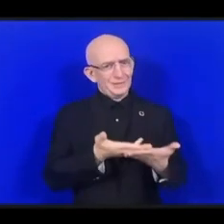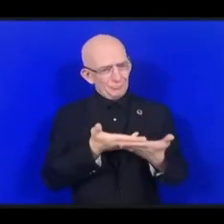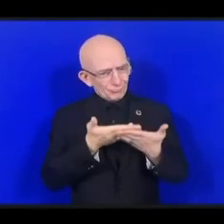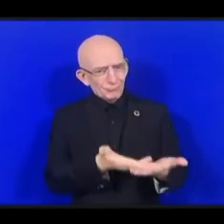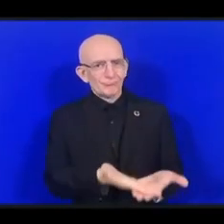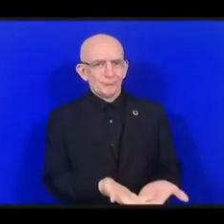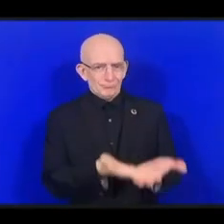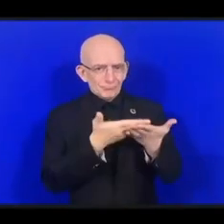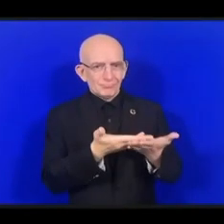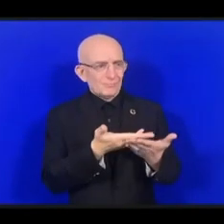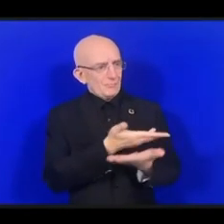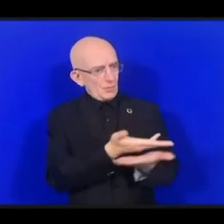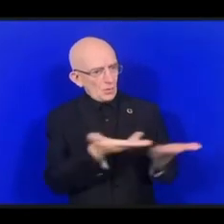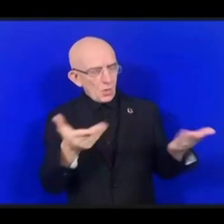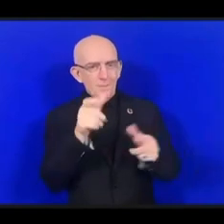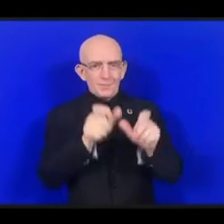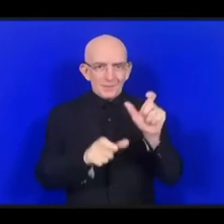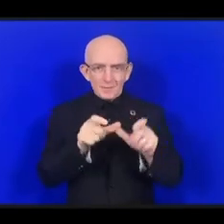我们